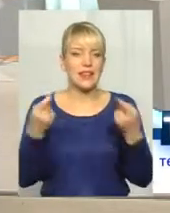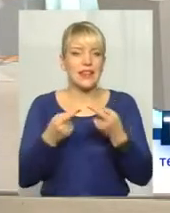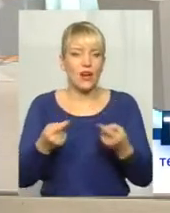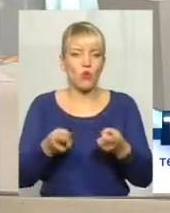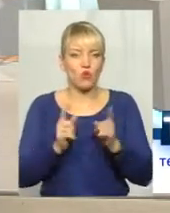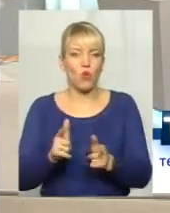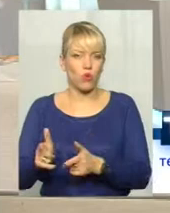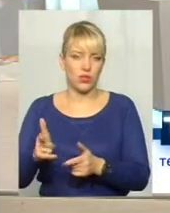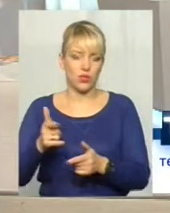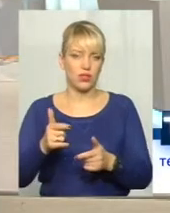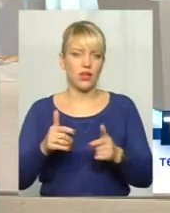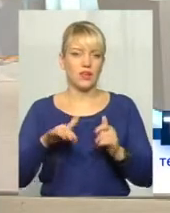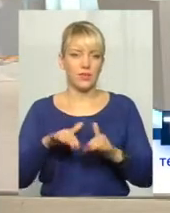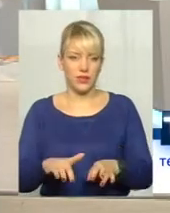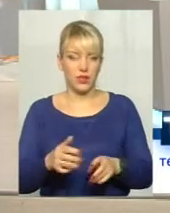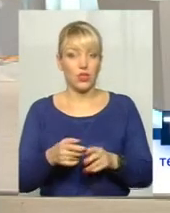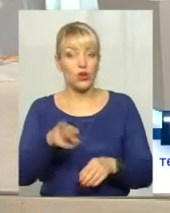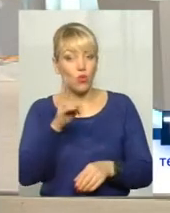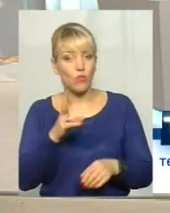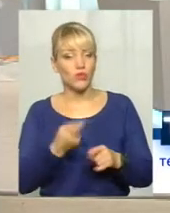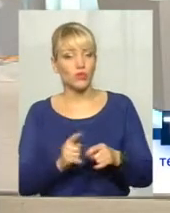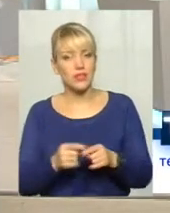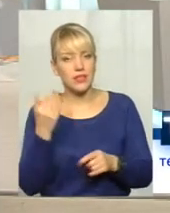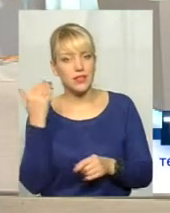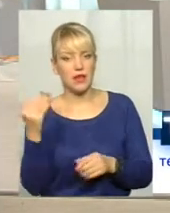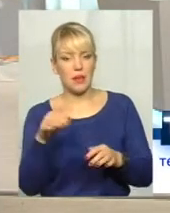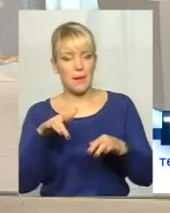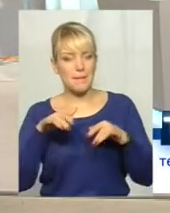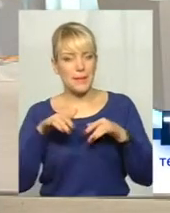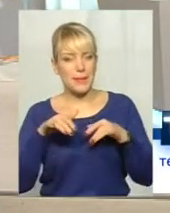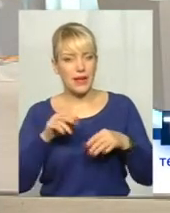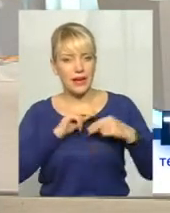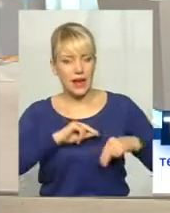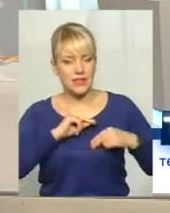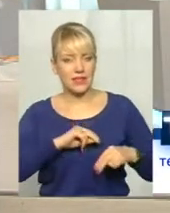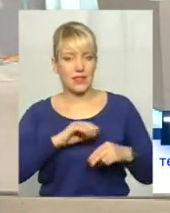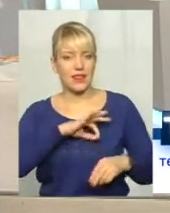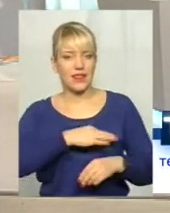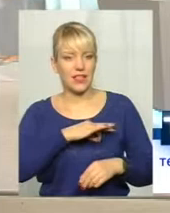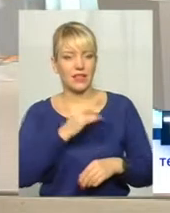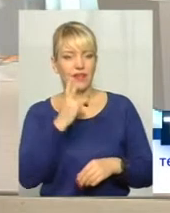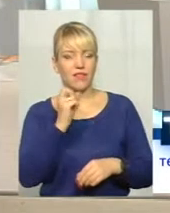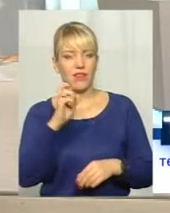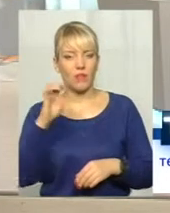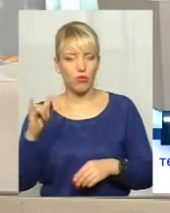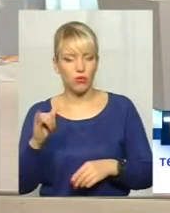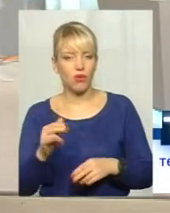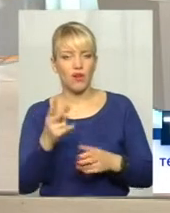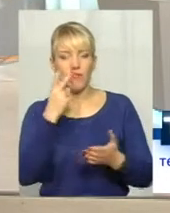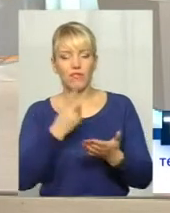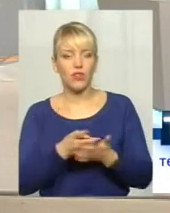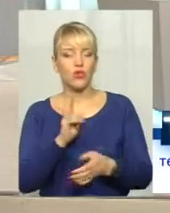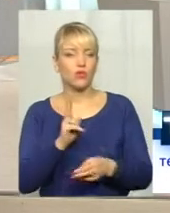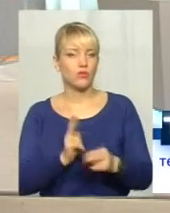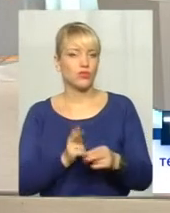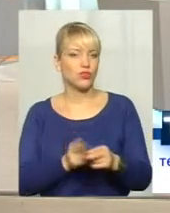ці та праця НАБУ, праця детективів НАБУ, видно, комусь дошкуляє. І цей, але це